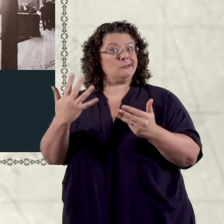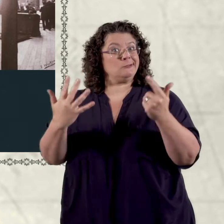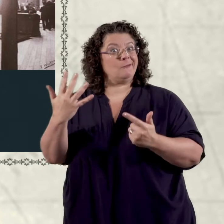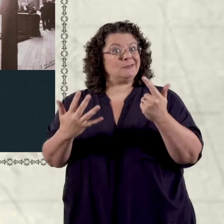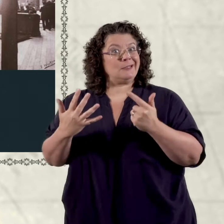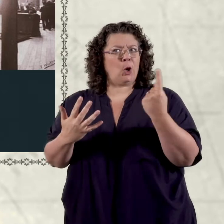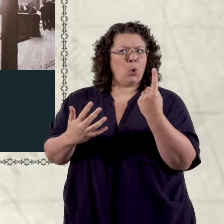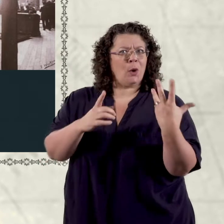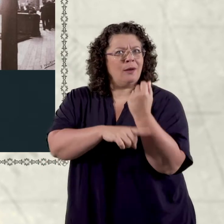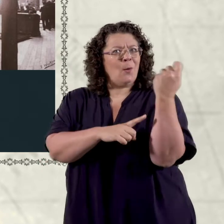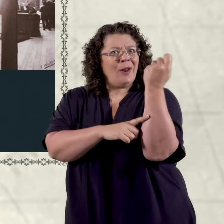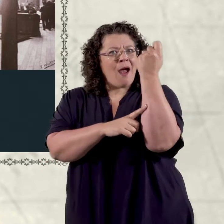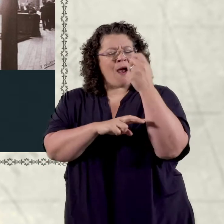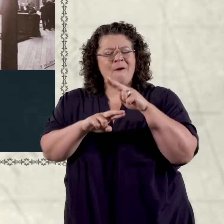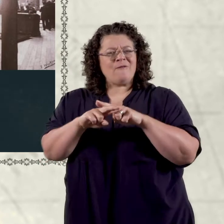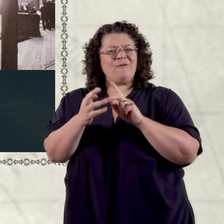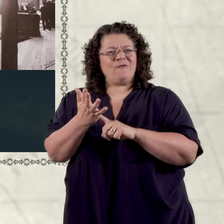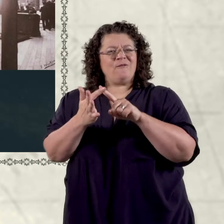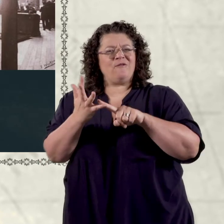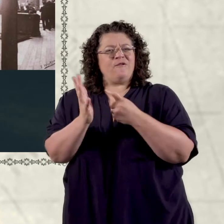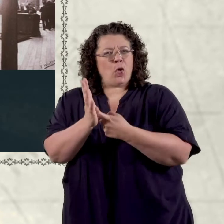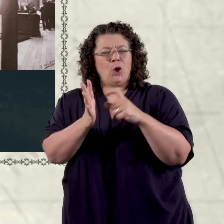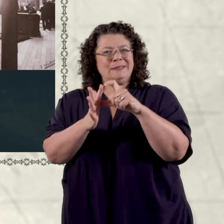gyhoeddi y ffug enw buddigol.